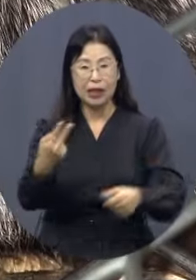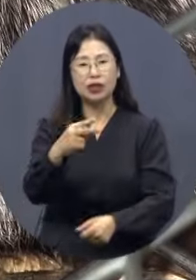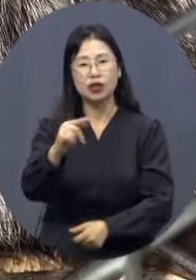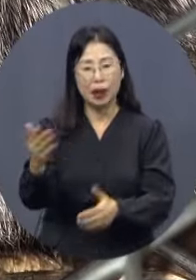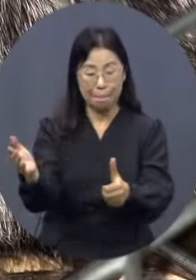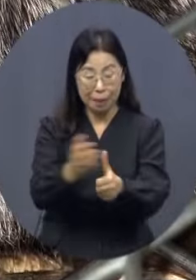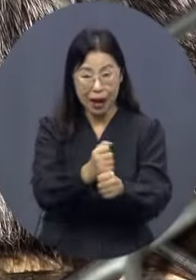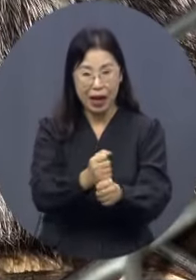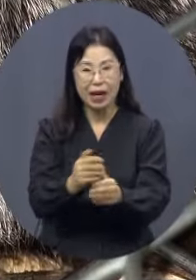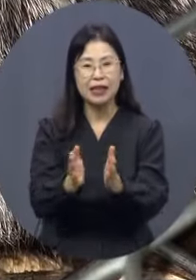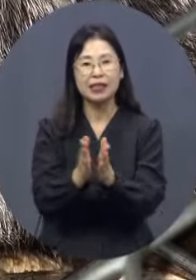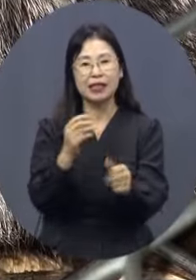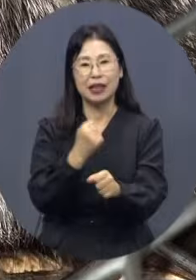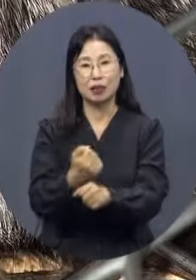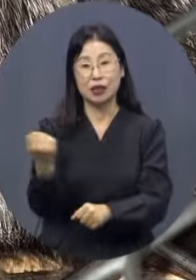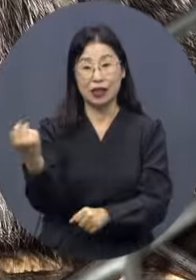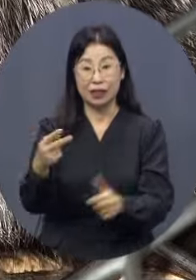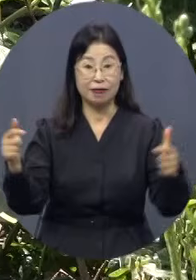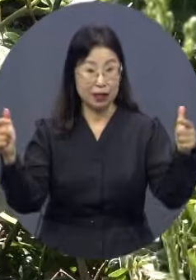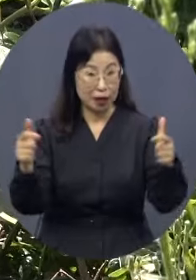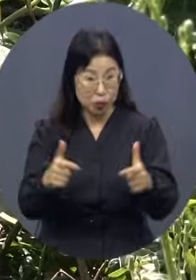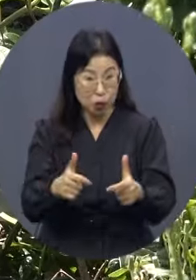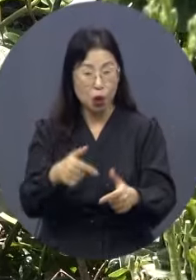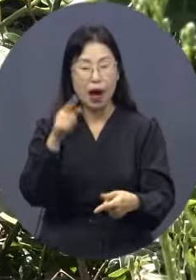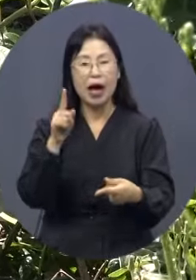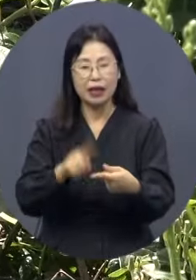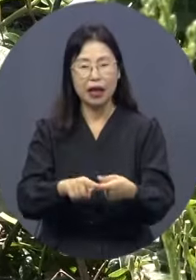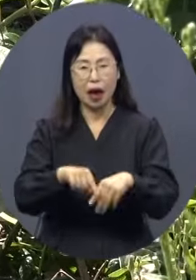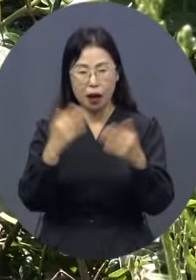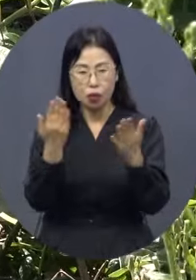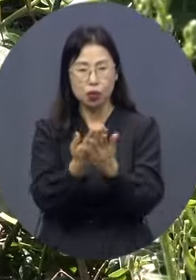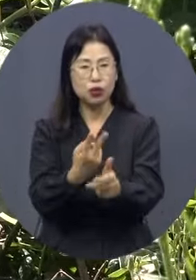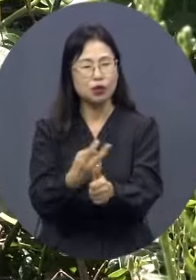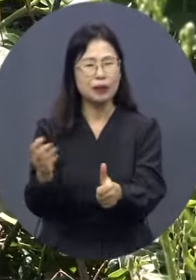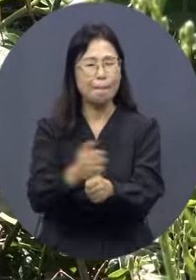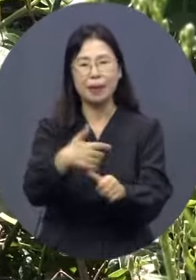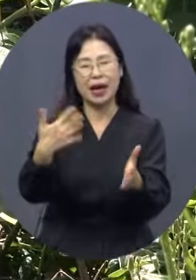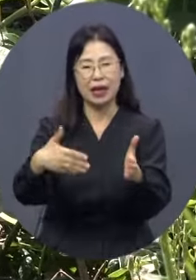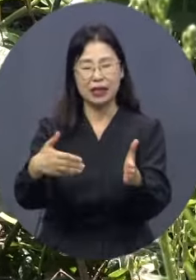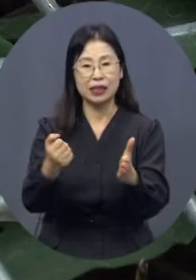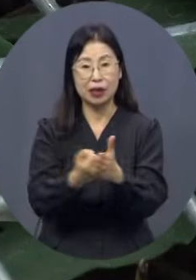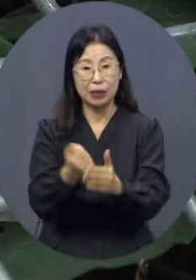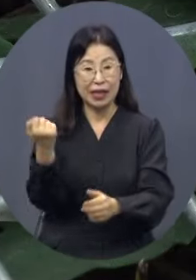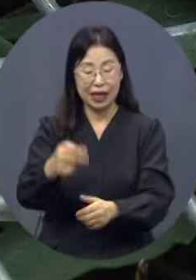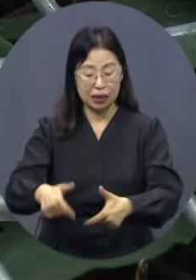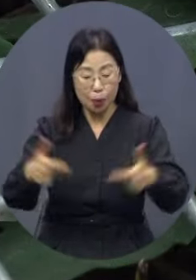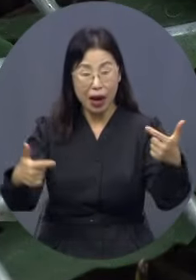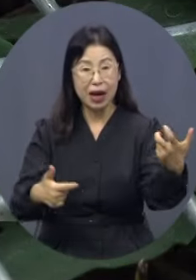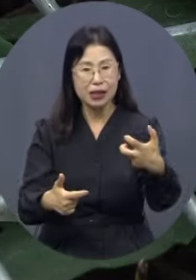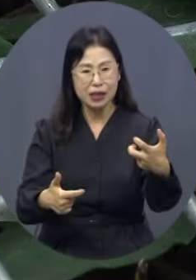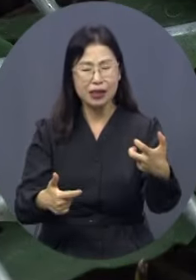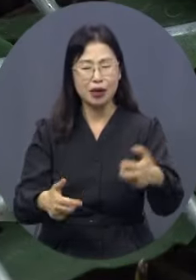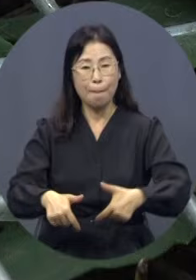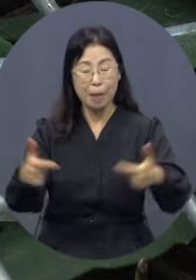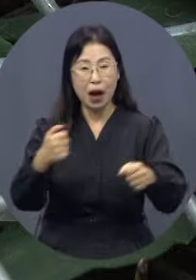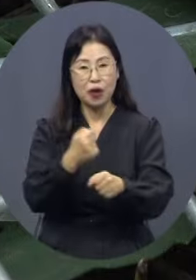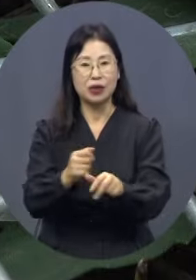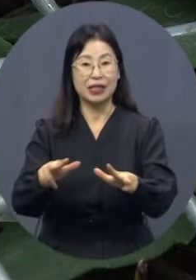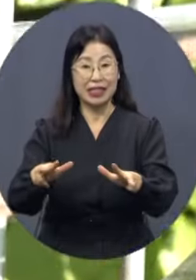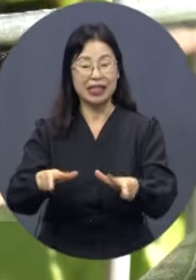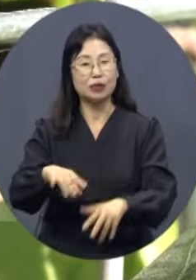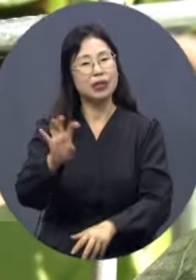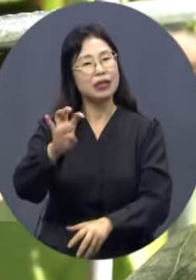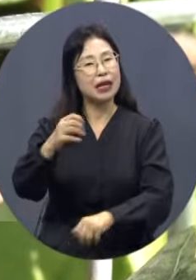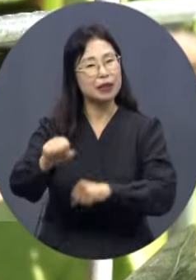포획 작업이 이루어지면서 다시 감소했지만 당시 모든 토끼를 잡지 못해 다시 70여 마리까지 늘었고 현재는